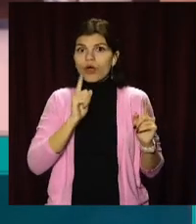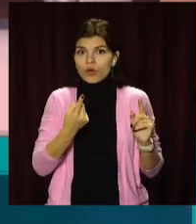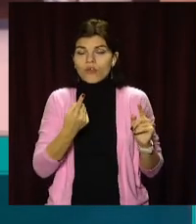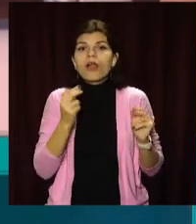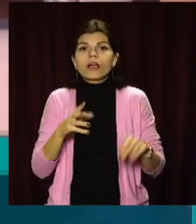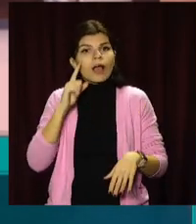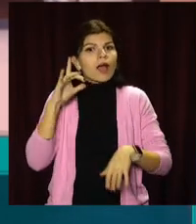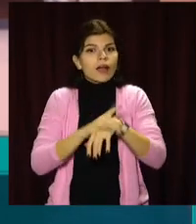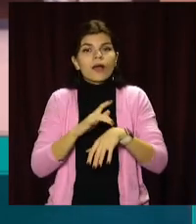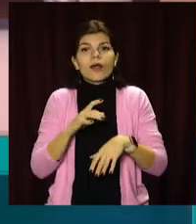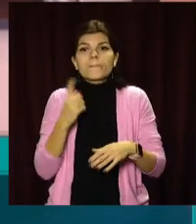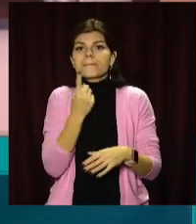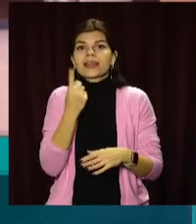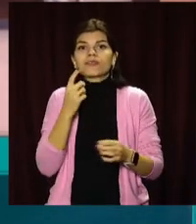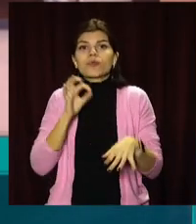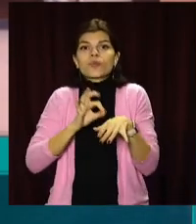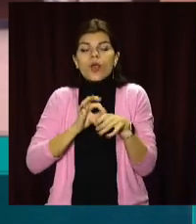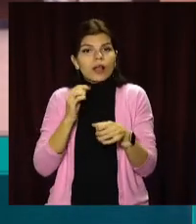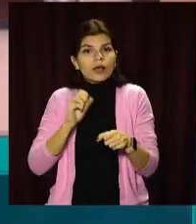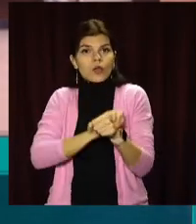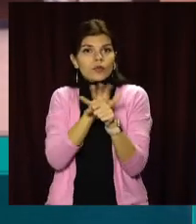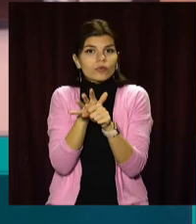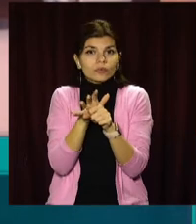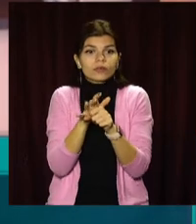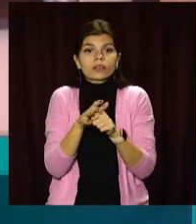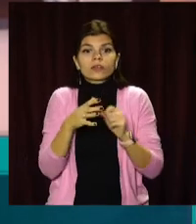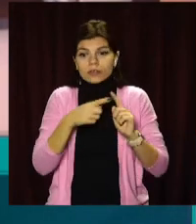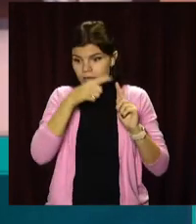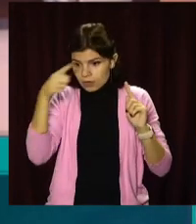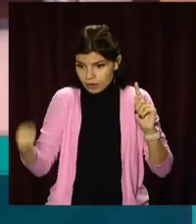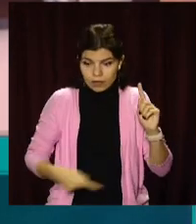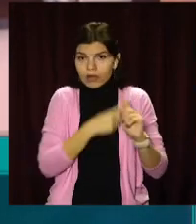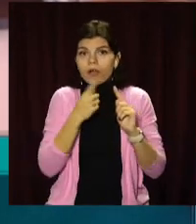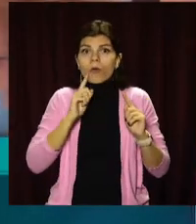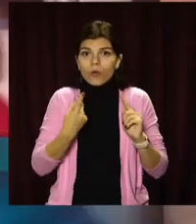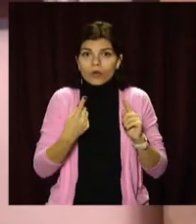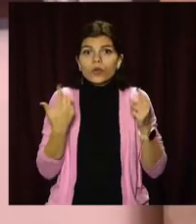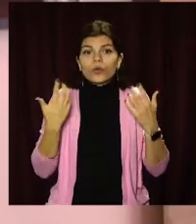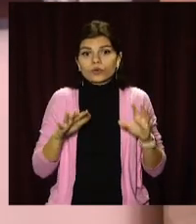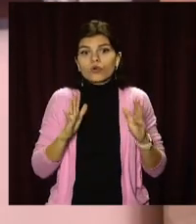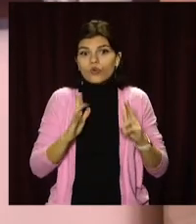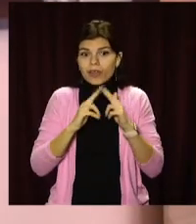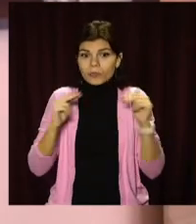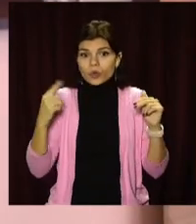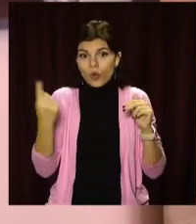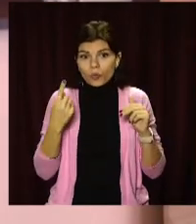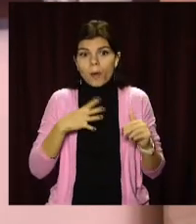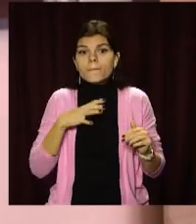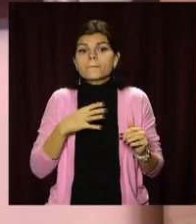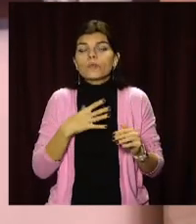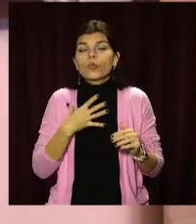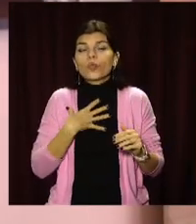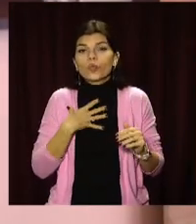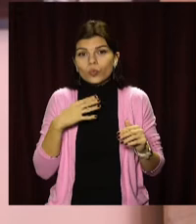первый пациент, который заболел ковидом в Китае. Уже за этот период времени только в Днепропетровской области погибло